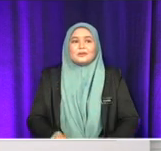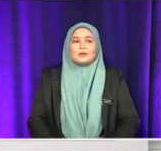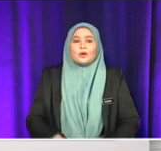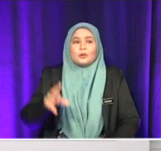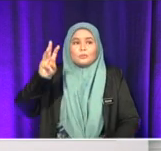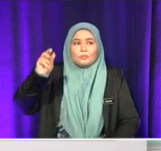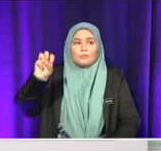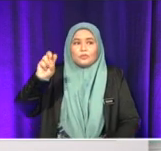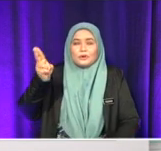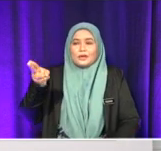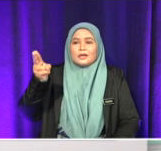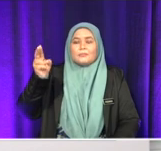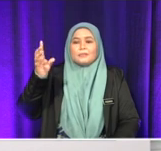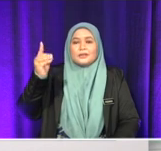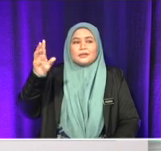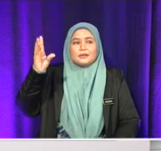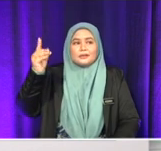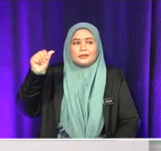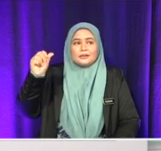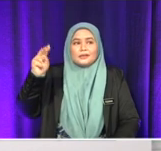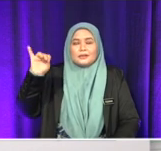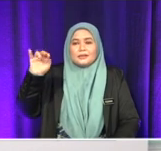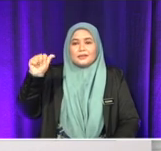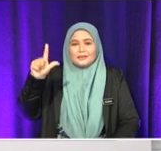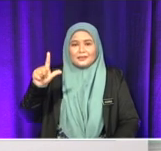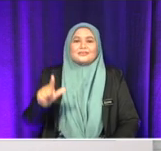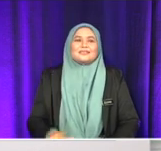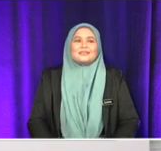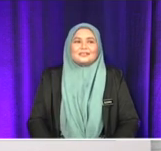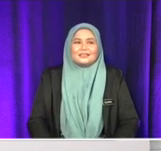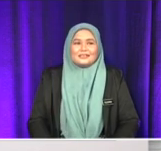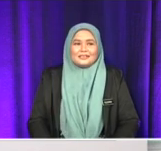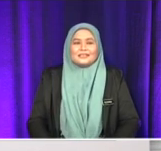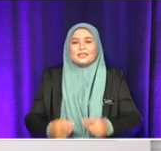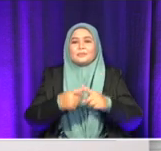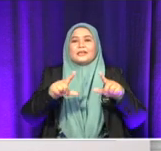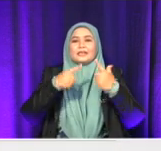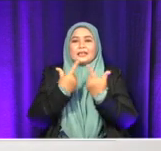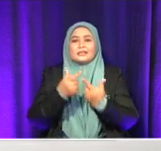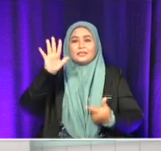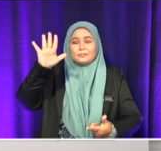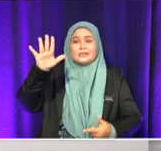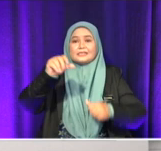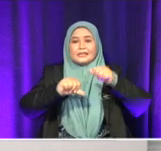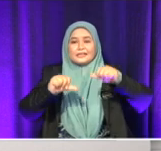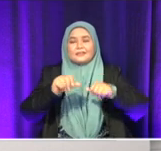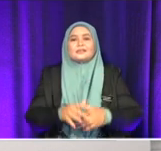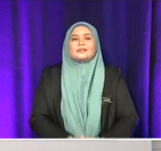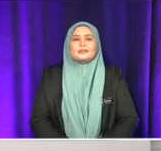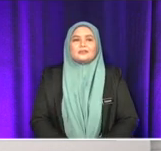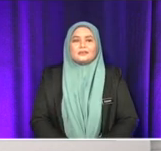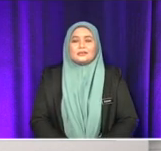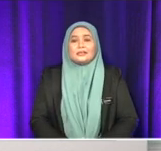Muhammad Daniel Hakim Daniel lambai tangan dulu deh ini ya oke daripada kelas 5 sains Oke Di